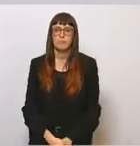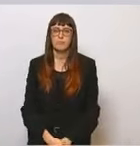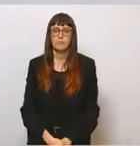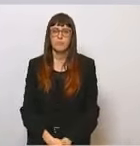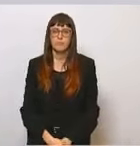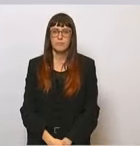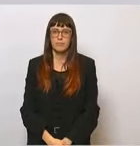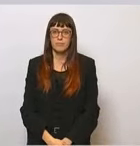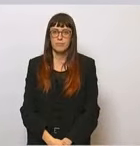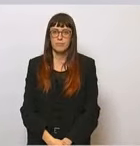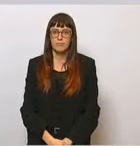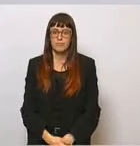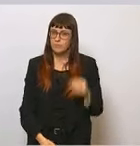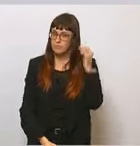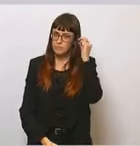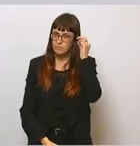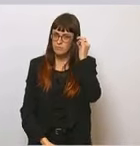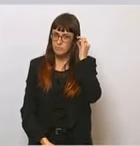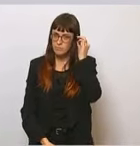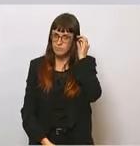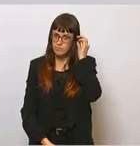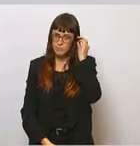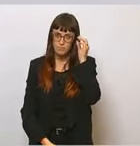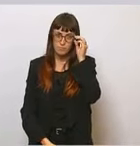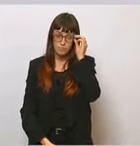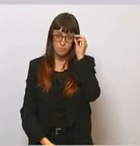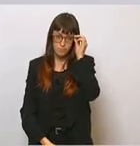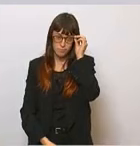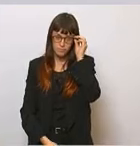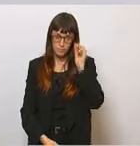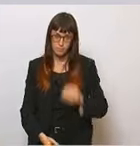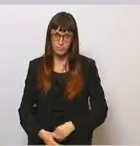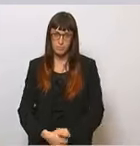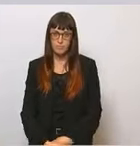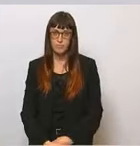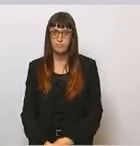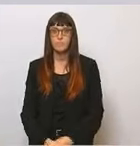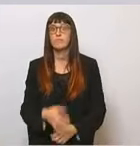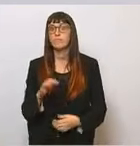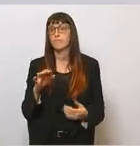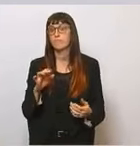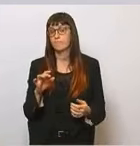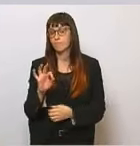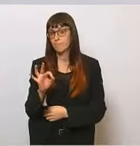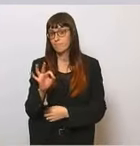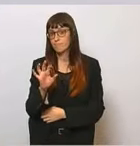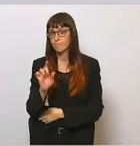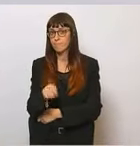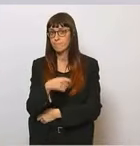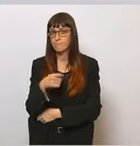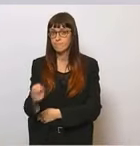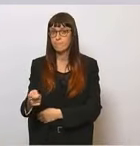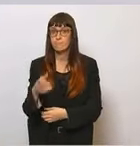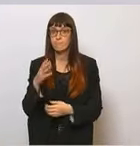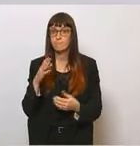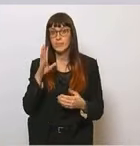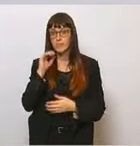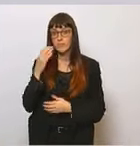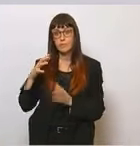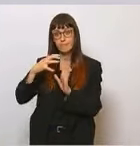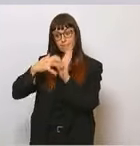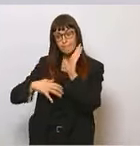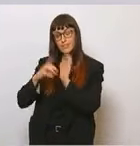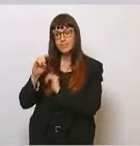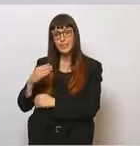Yes, that is correct. Oui, c'est le cas. Je pense que c'est exactement pourquoi ce DMA en particulier